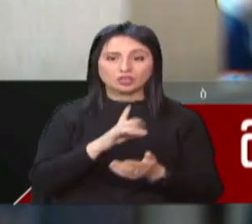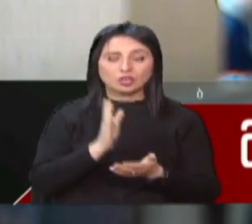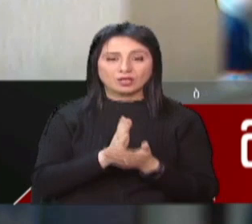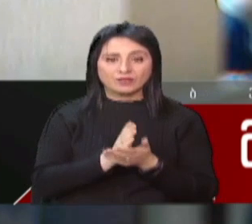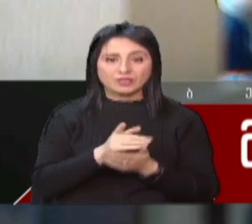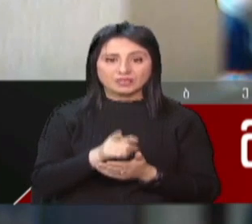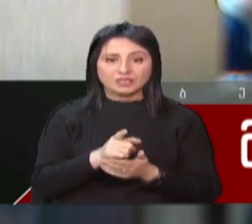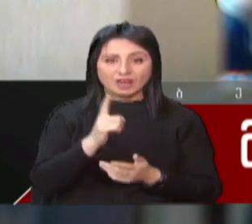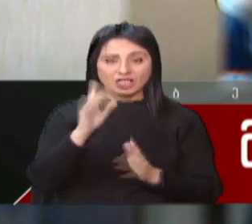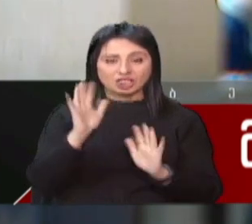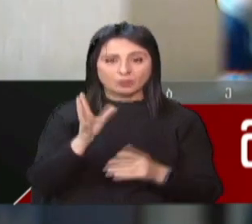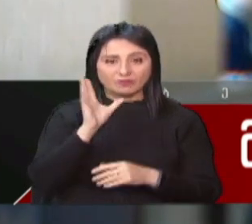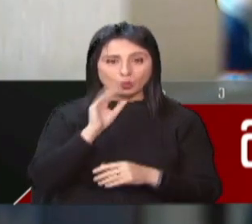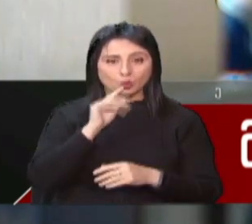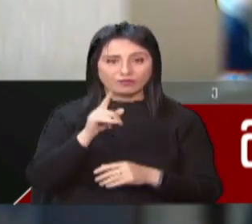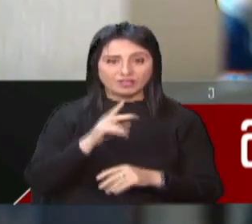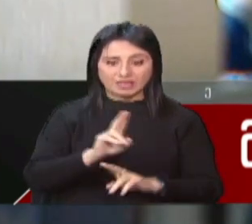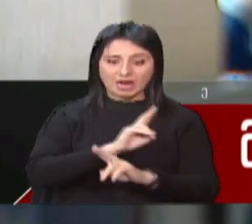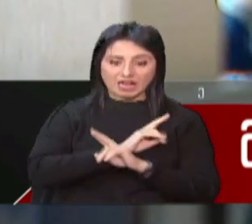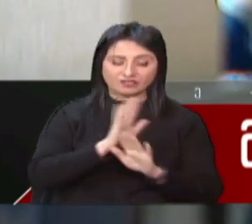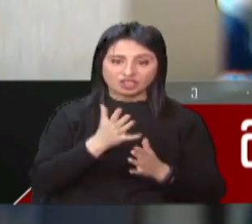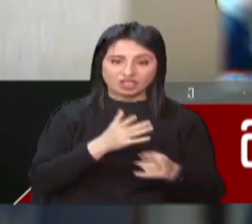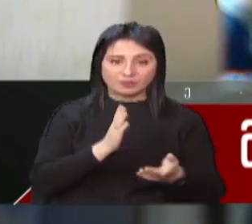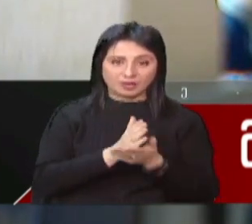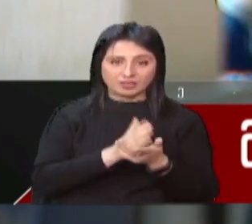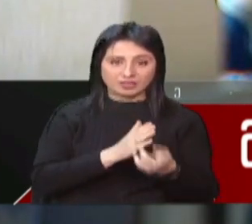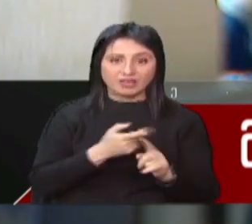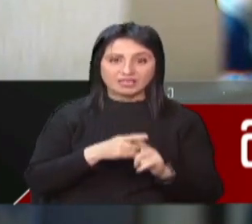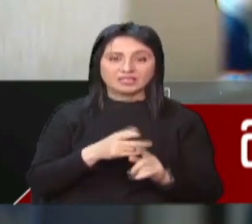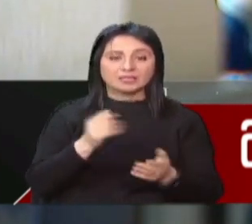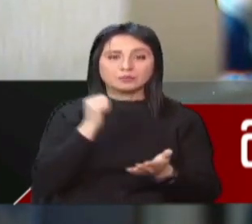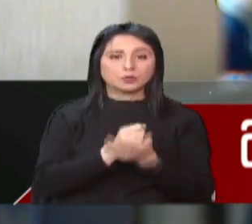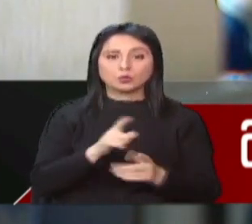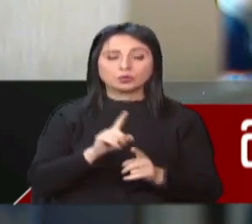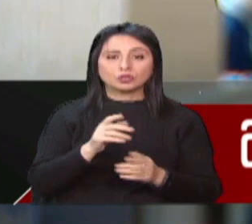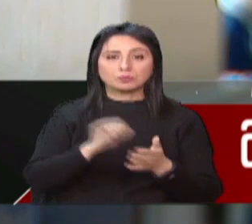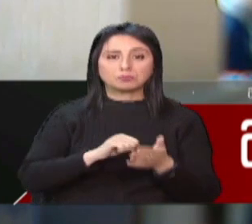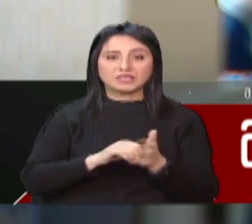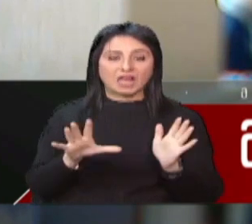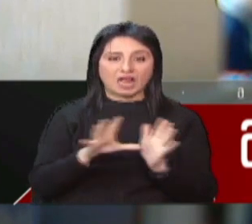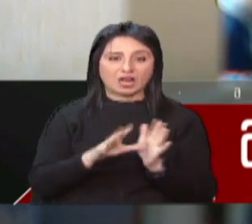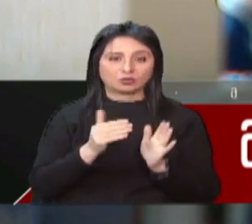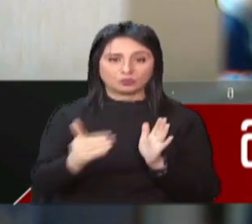და ერთ შემთხვევაში, როდესაც გარდაცვალების შედეგი დადგა, ეს ტრავმა გამოწვეული იყო